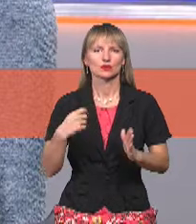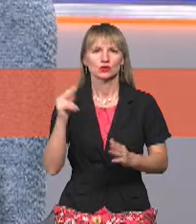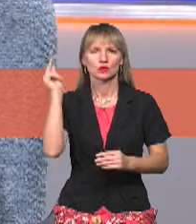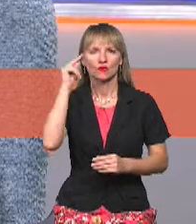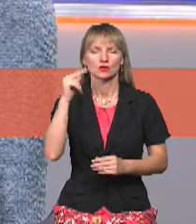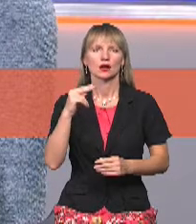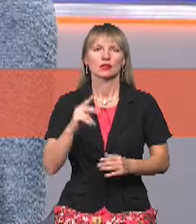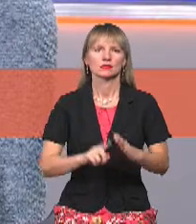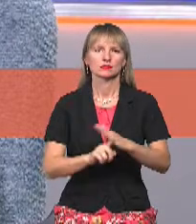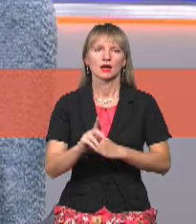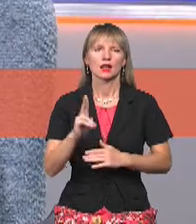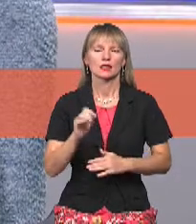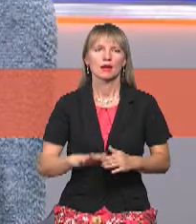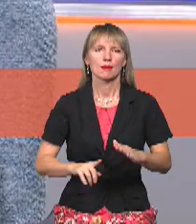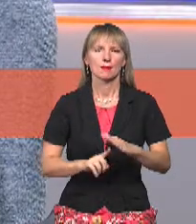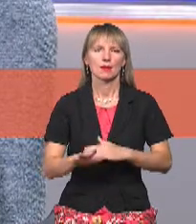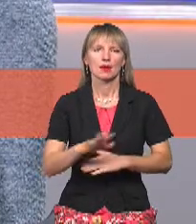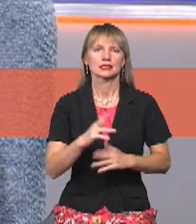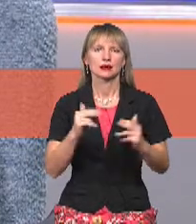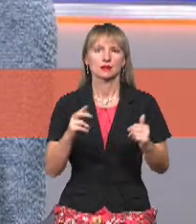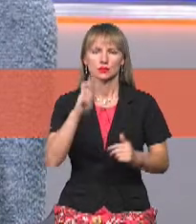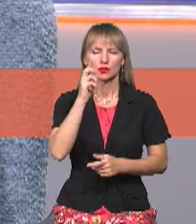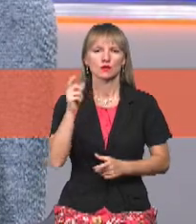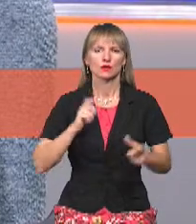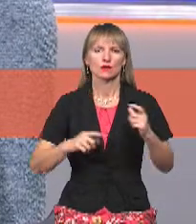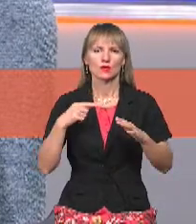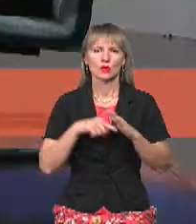навчання відбувалося на базі Дніпропетровського державного університету внутрішніх справ.